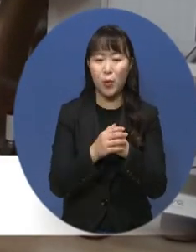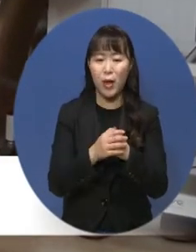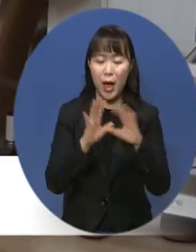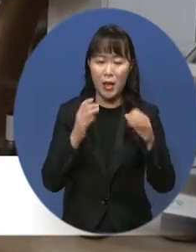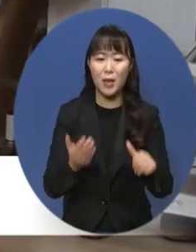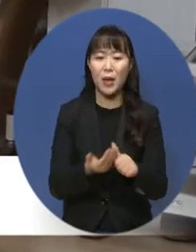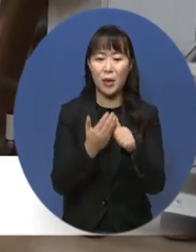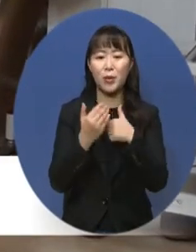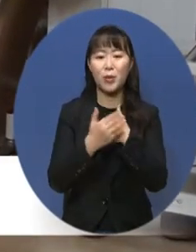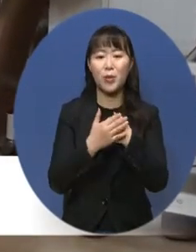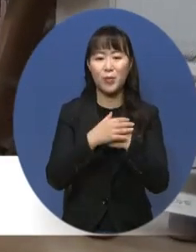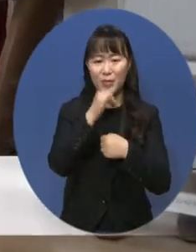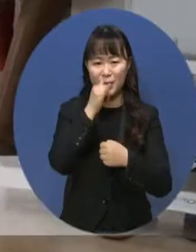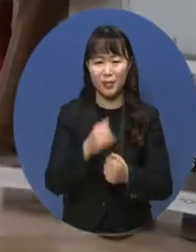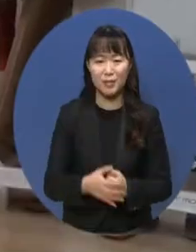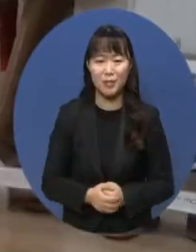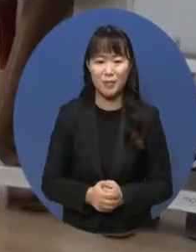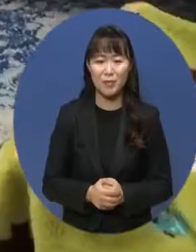도움을 준 부분도 있긴 있었어요.